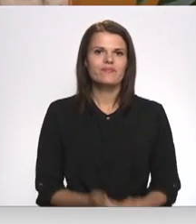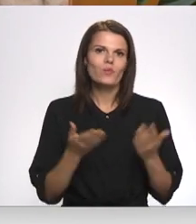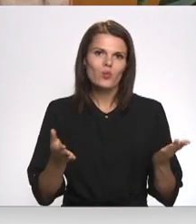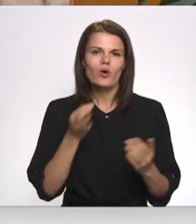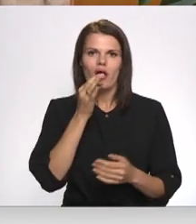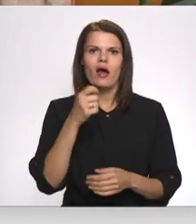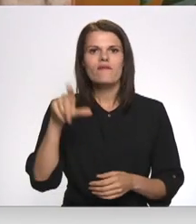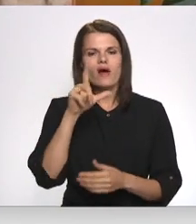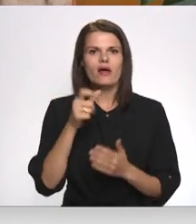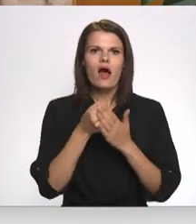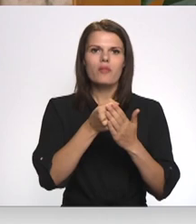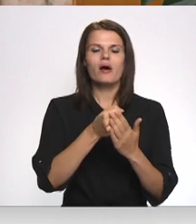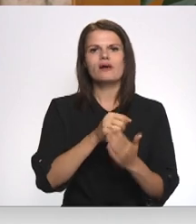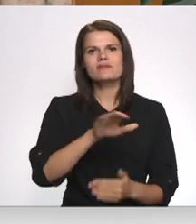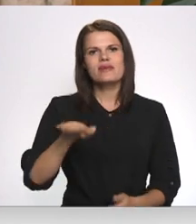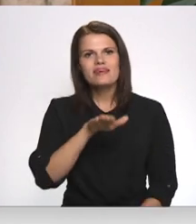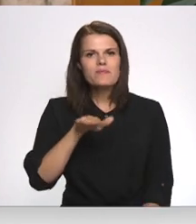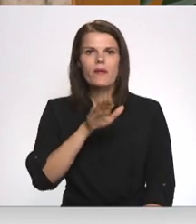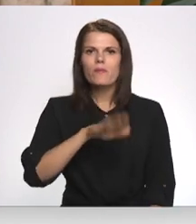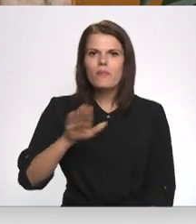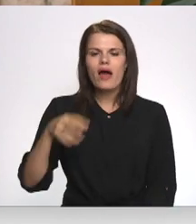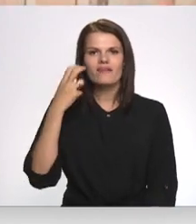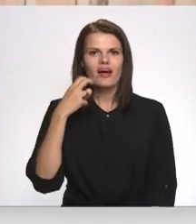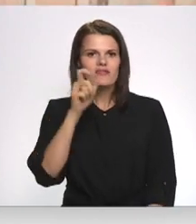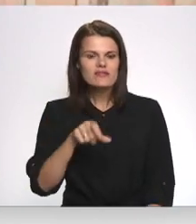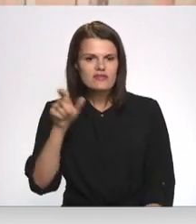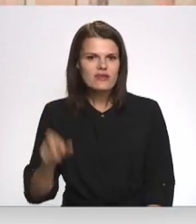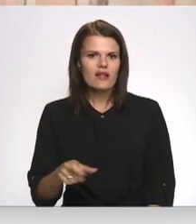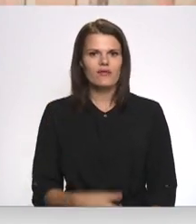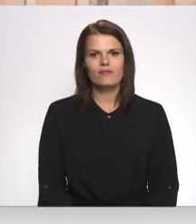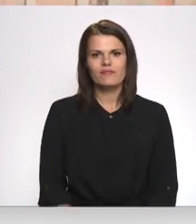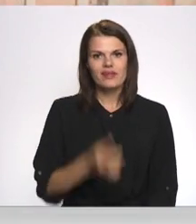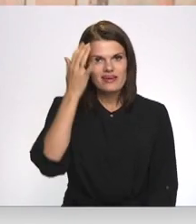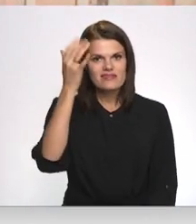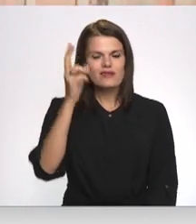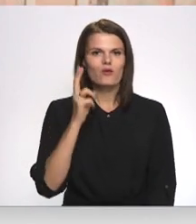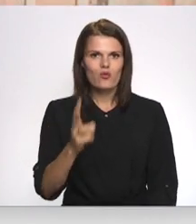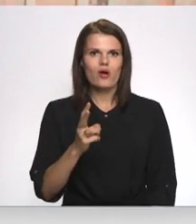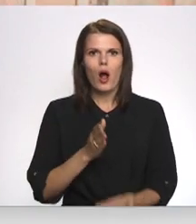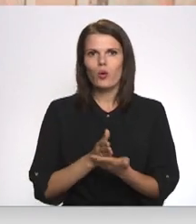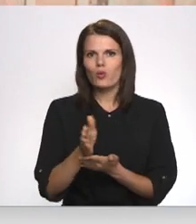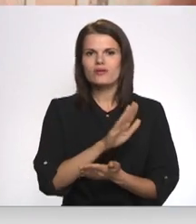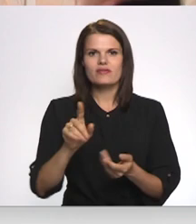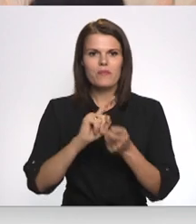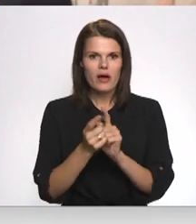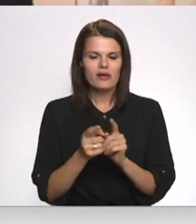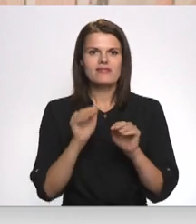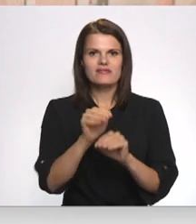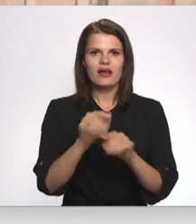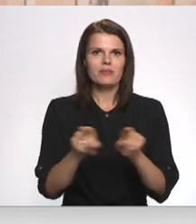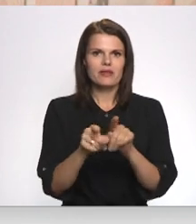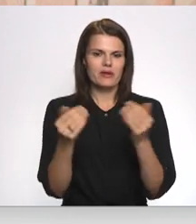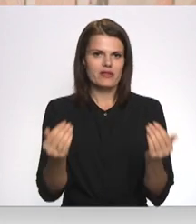Vairāk darīt ģimenēm, bērniem, veciem cilvēkiem. Ceru, ka tad kurs nemainīsies, saglabāsies kāds ir